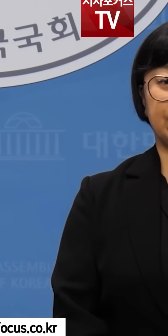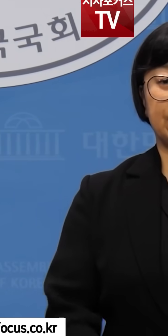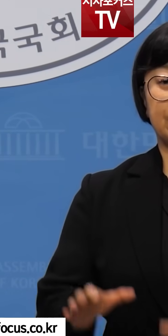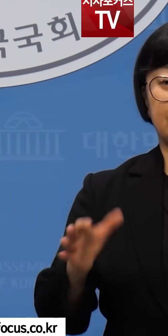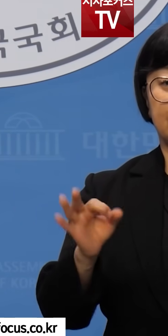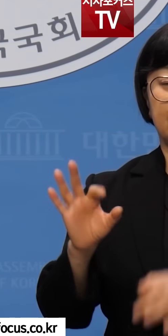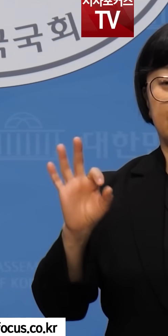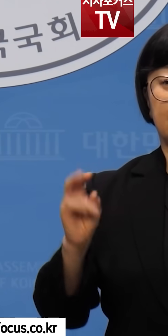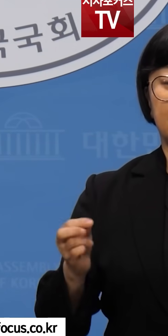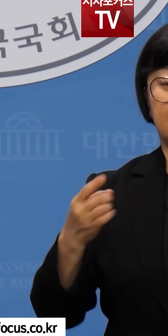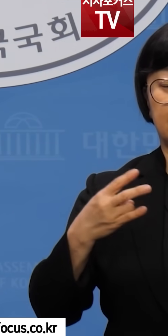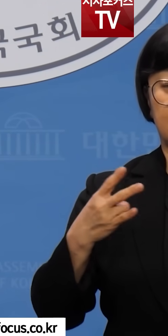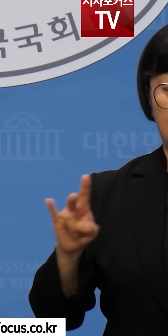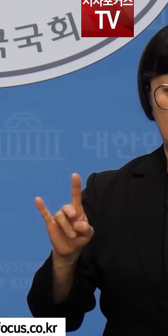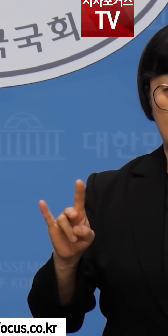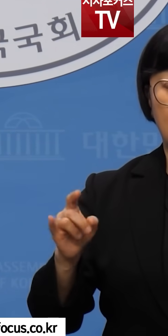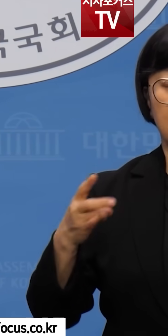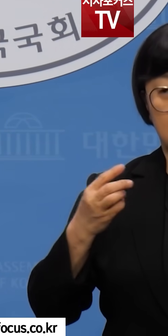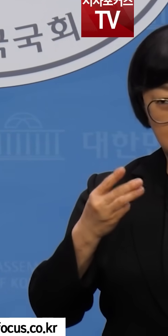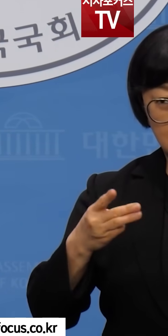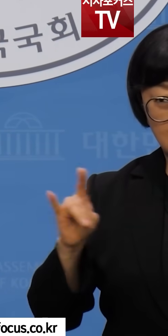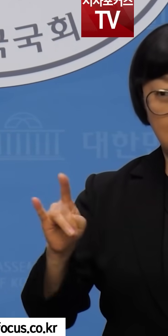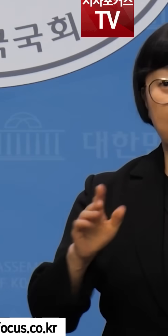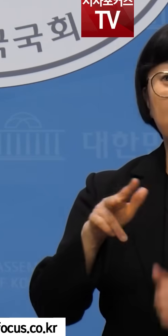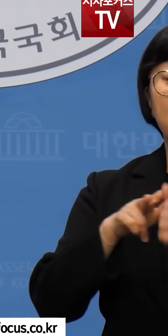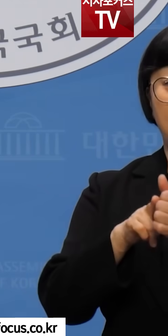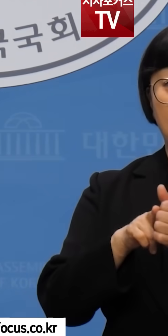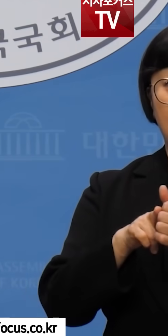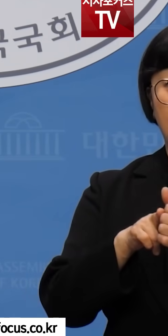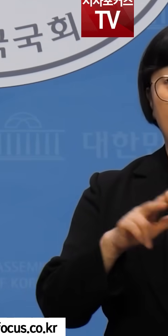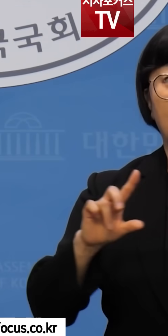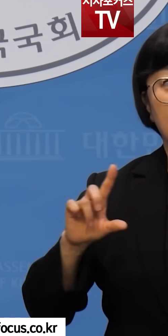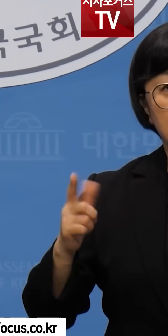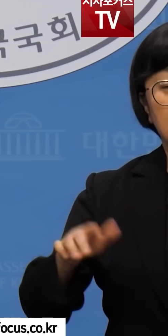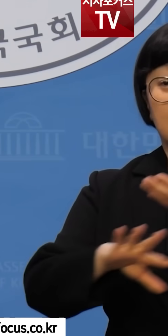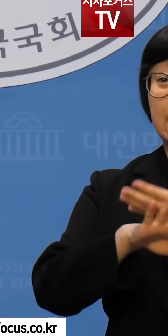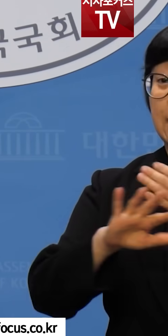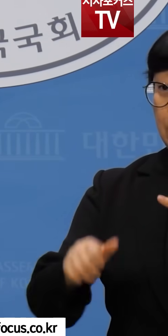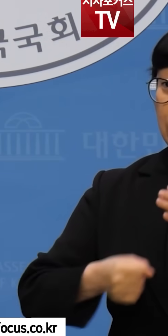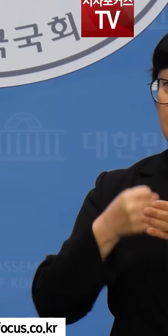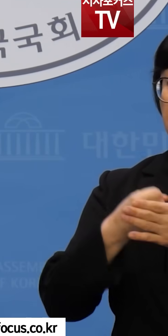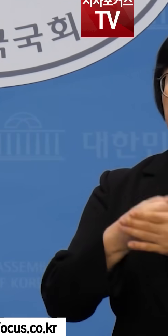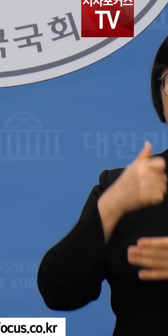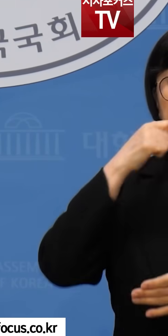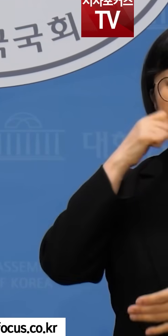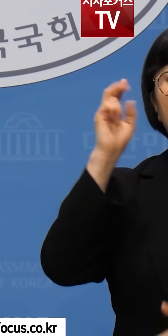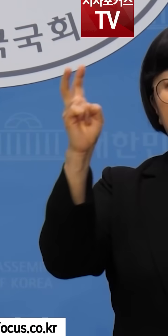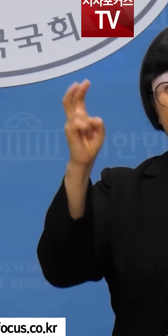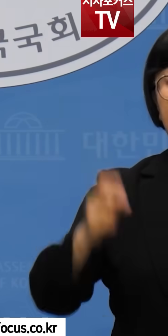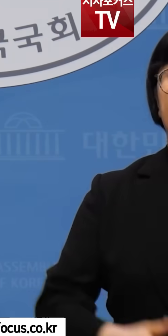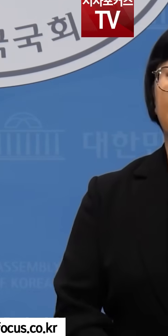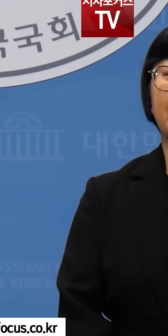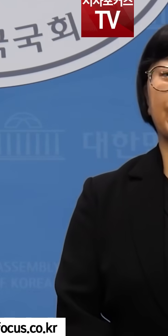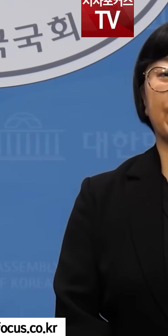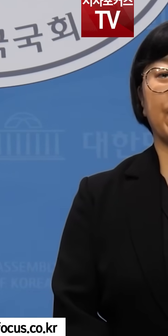김용태 후보가 아니었으면 이런 결정을 쉽게 내리지 못했을 거라고 생각이 됩니다.